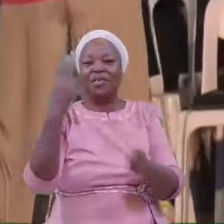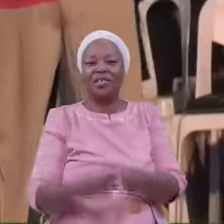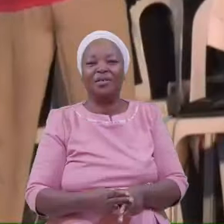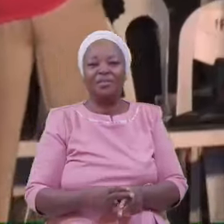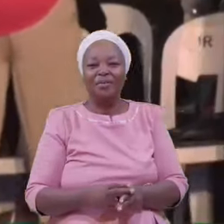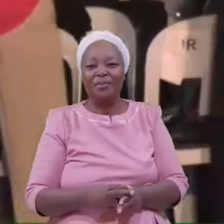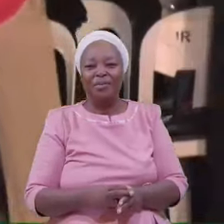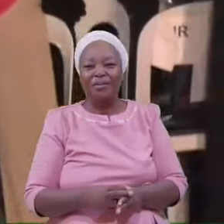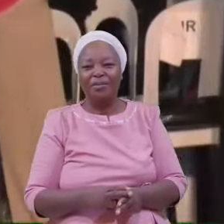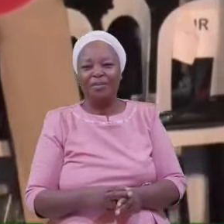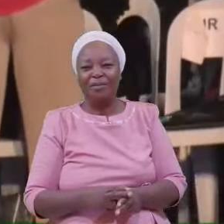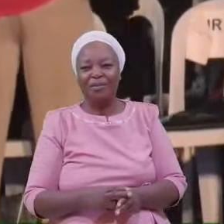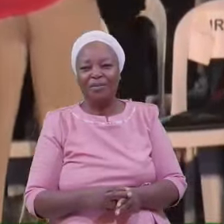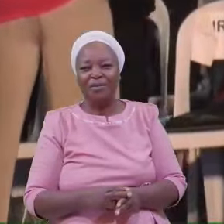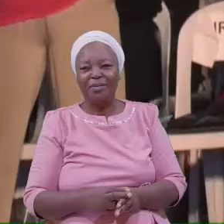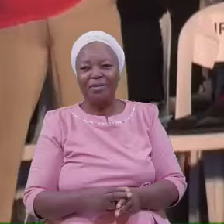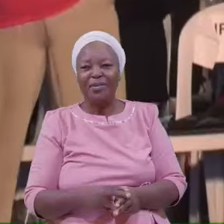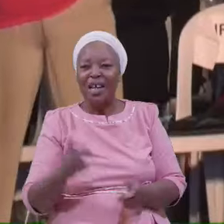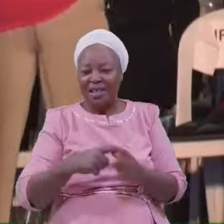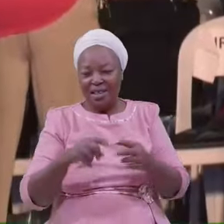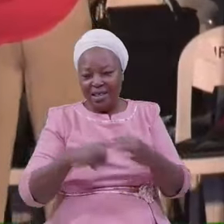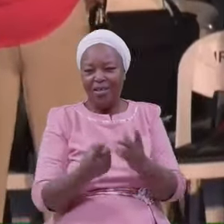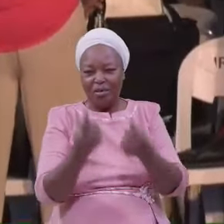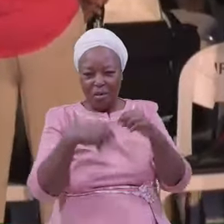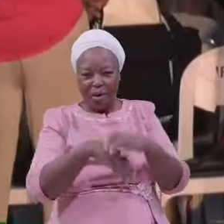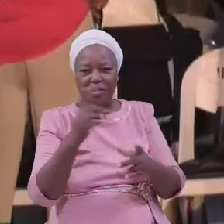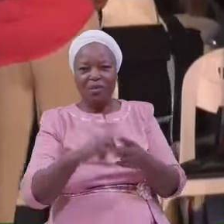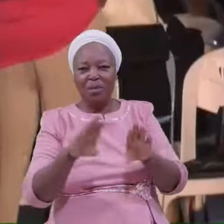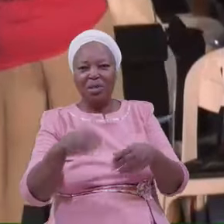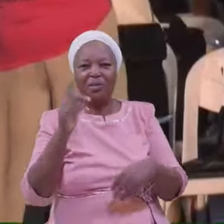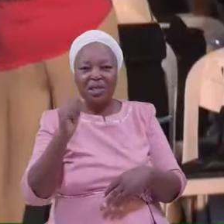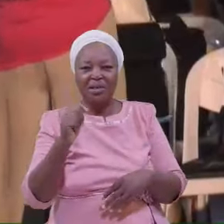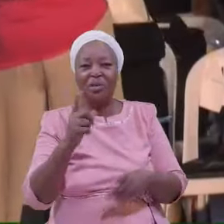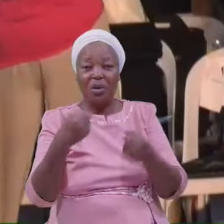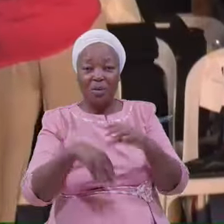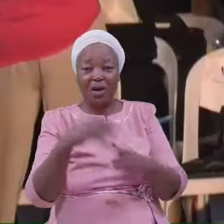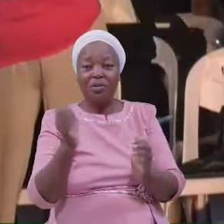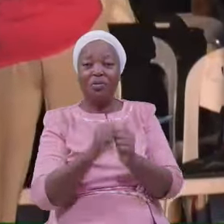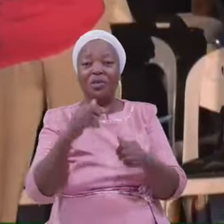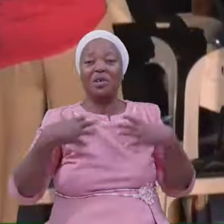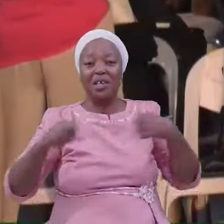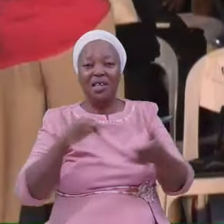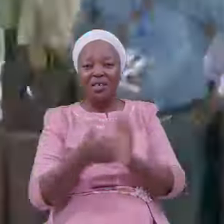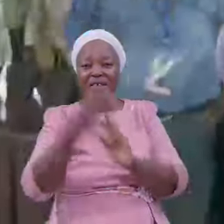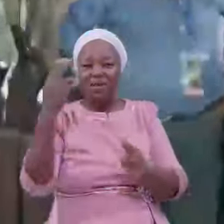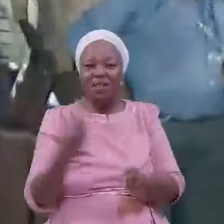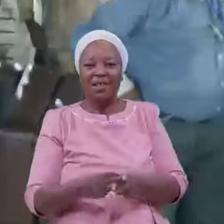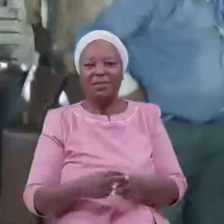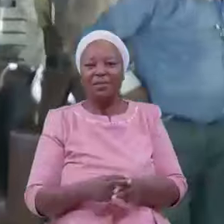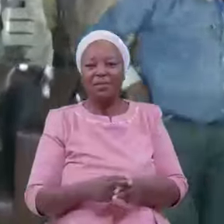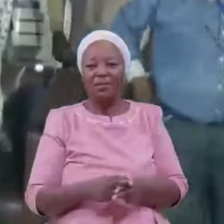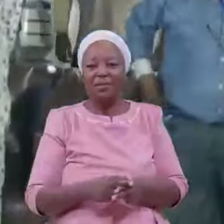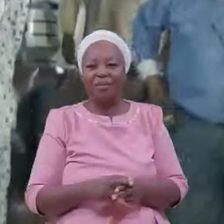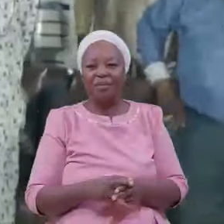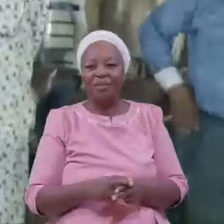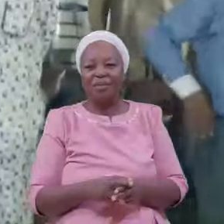then you start coming out. Wala na yan. You're coming out with your healing. At ang iyong kagalingan, tinatanggap mo